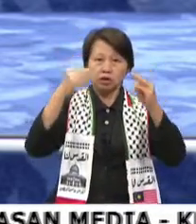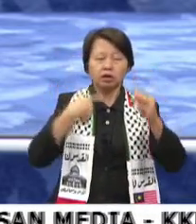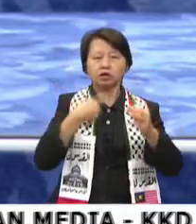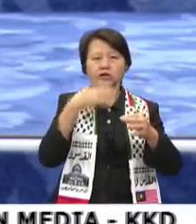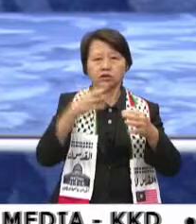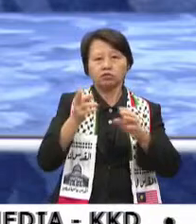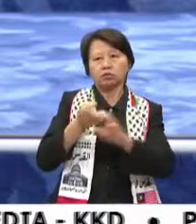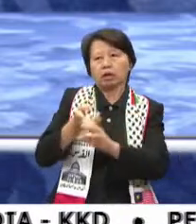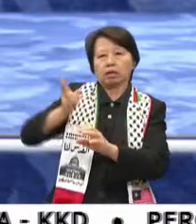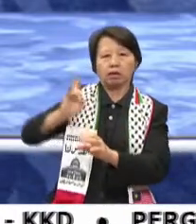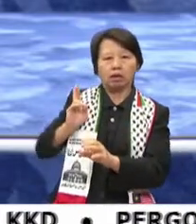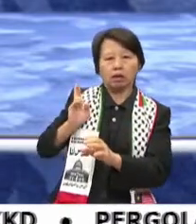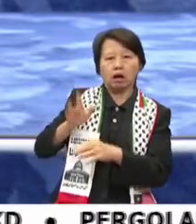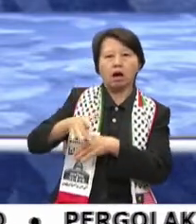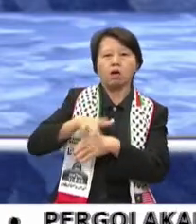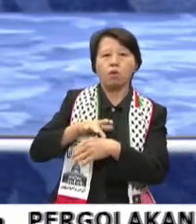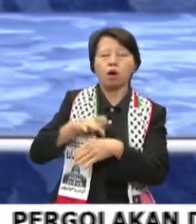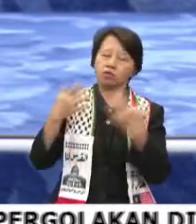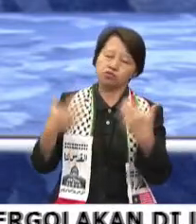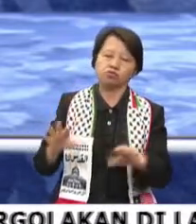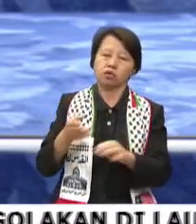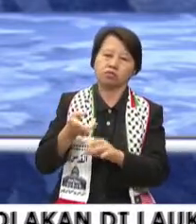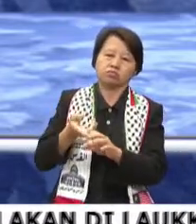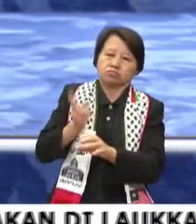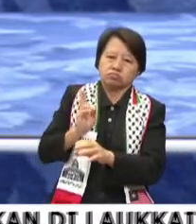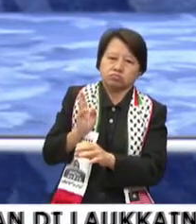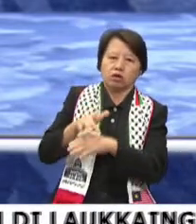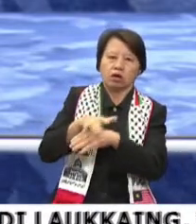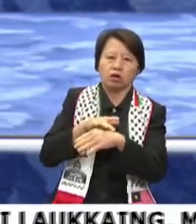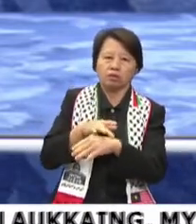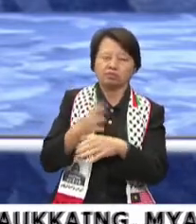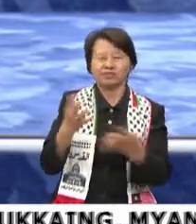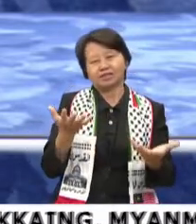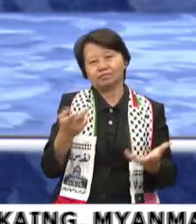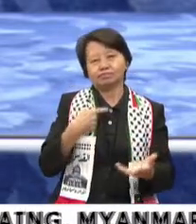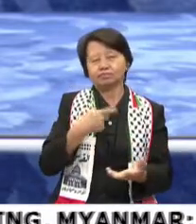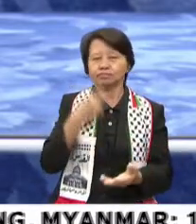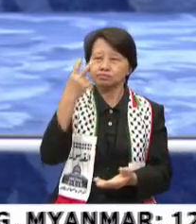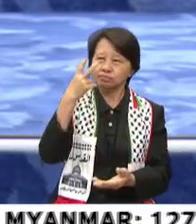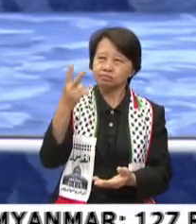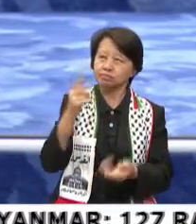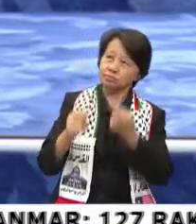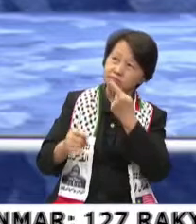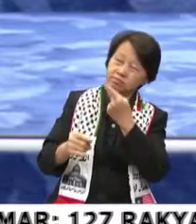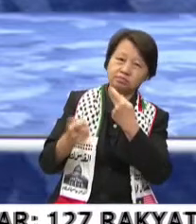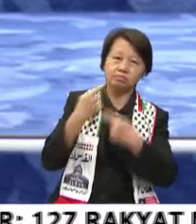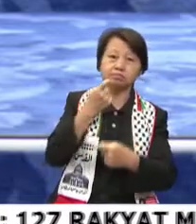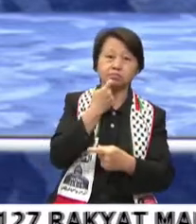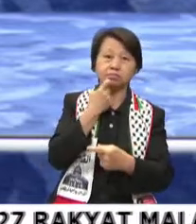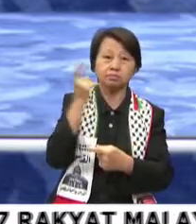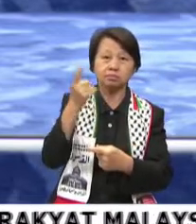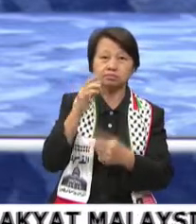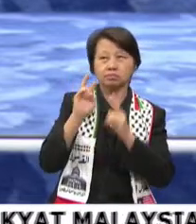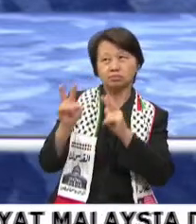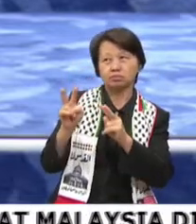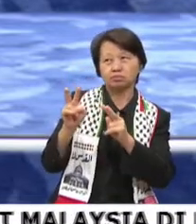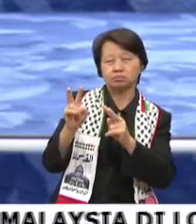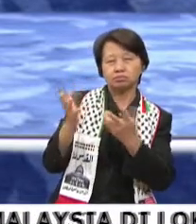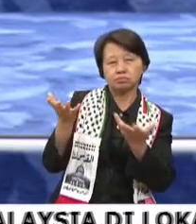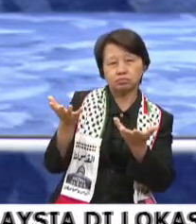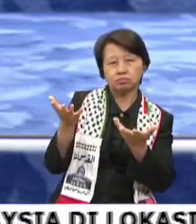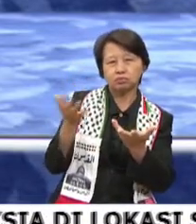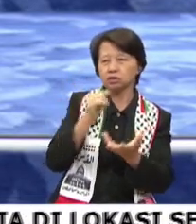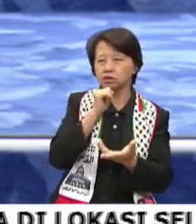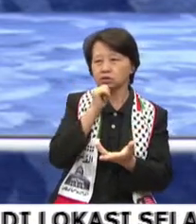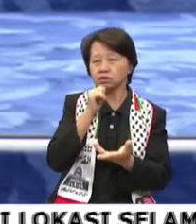pun mengundurkan diri awal dan kita lihat perkembangan itu dari segi kita tidak begitu